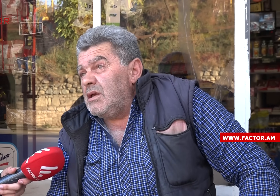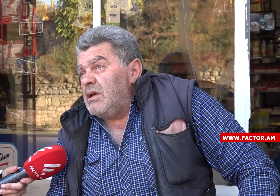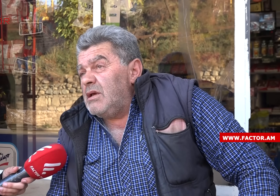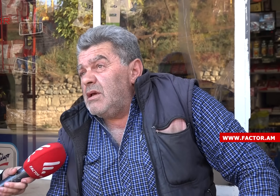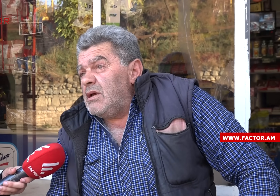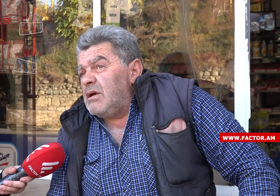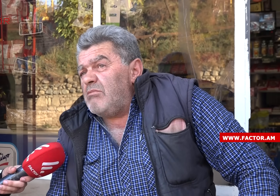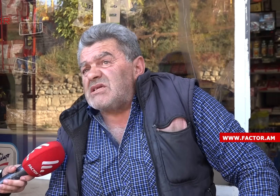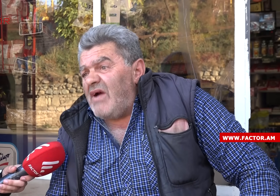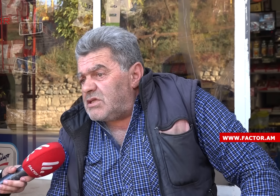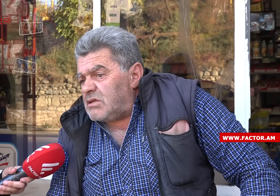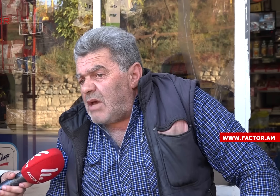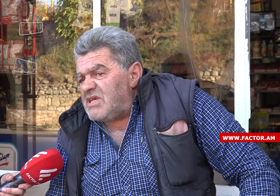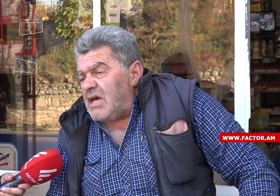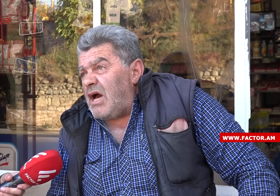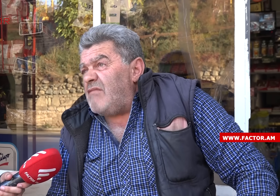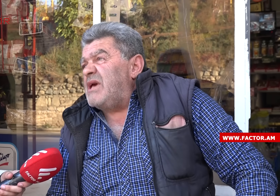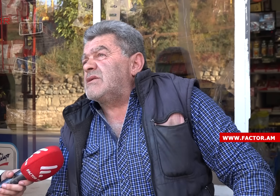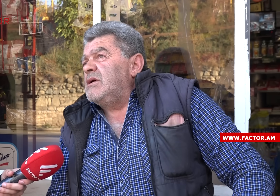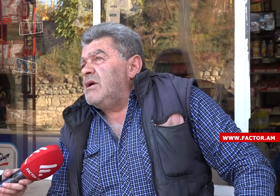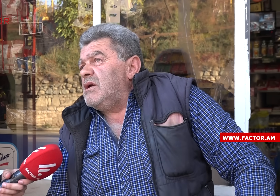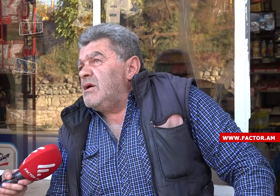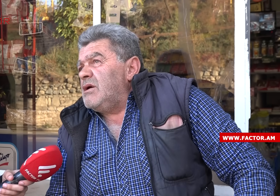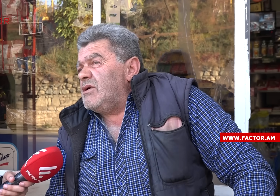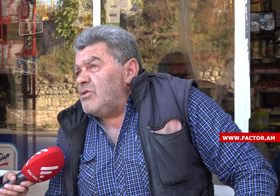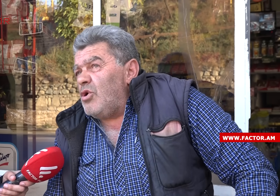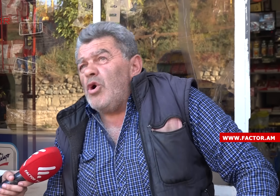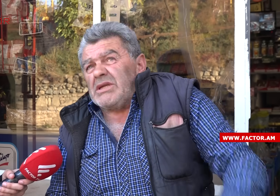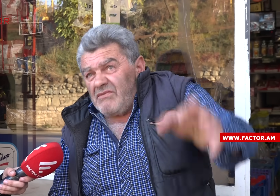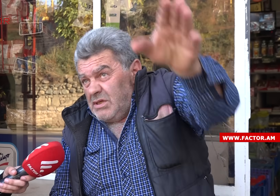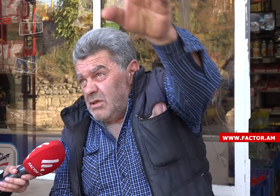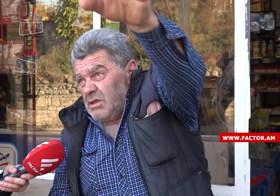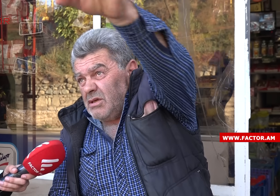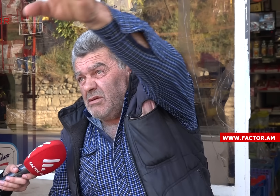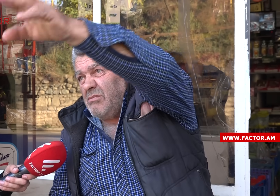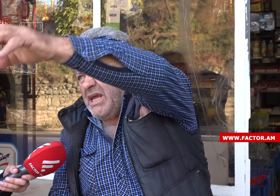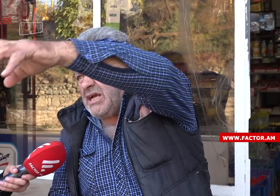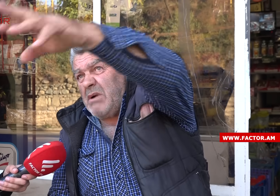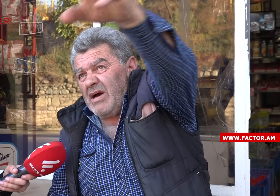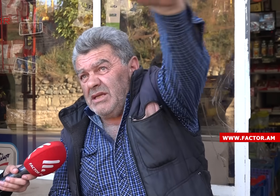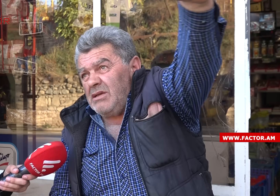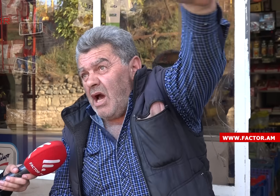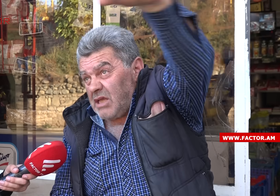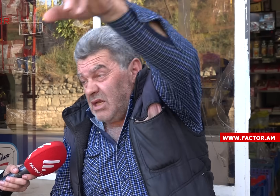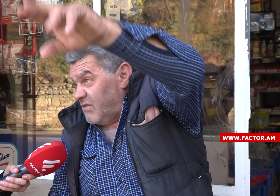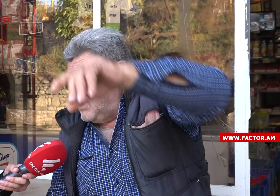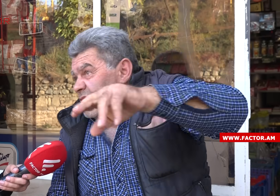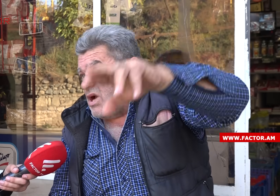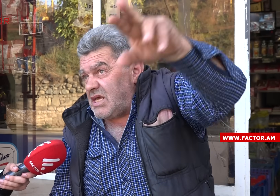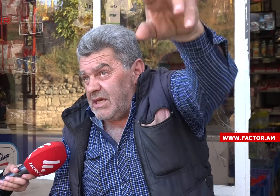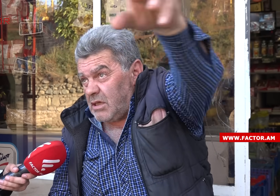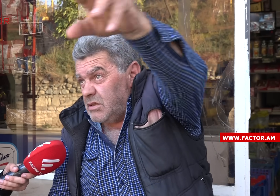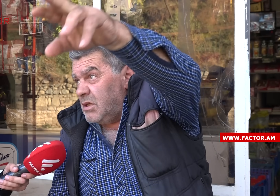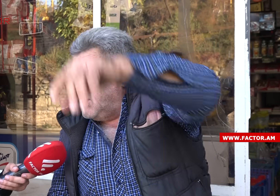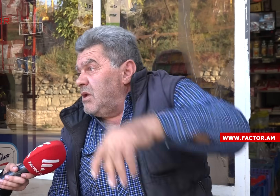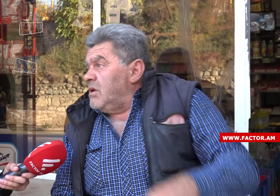էին, Մոսկվայից կոմիսիա կա, մեզ հողեր տվին, բարեկամավանին, անտառել տվին